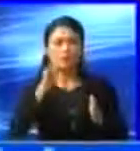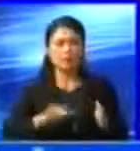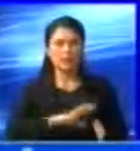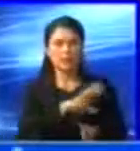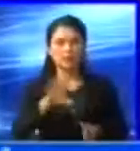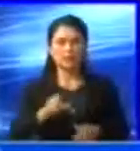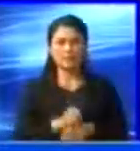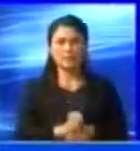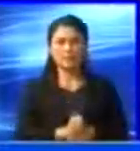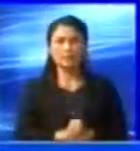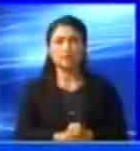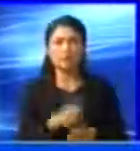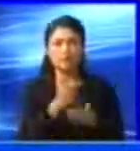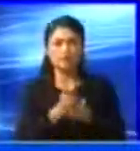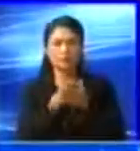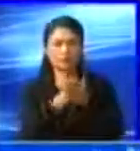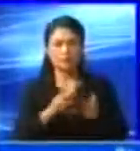ចំណែកIOIប្រចាំតំបន់អាស៊ីបានសម្ដែងឆន្ទៈជួយកម្ពុជាក្នុងដំណើរការអភិវឌ្ឍលទ្ធិប្រជាធិបតេយ្យនៅកម្ពុជា